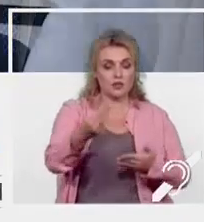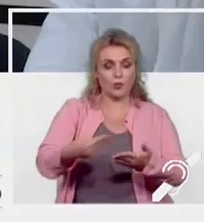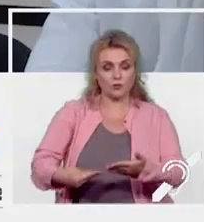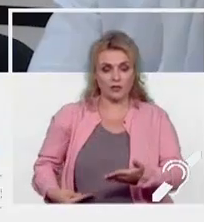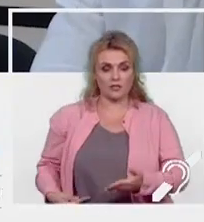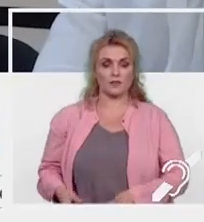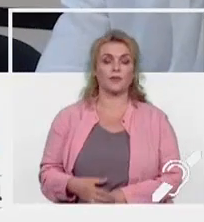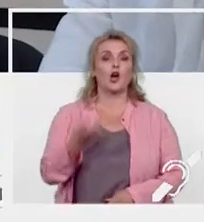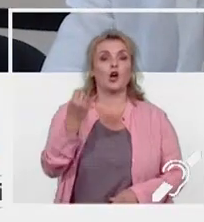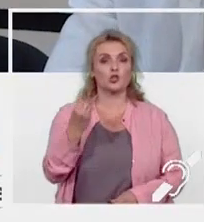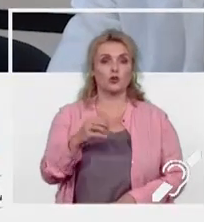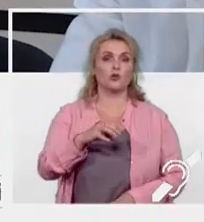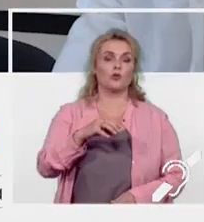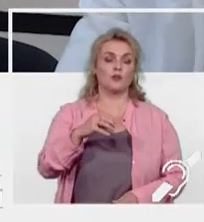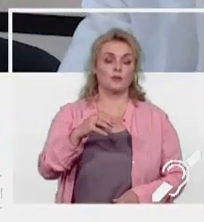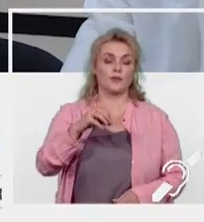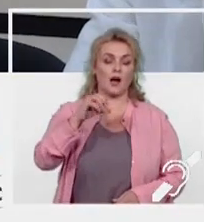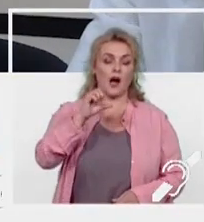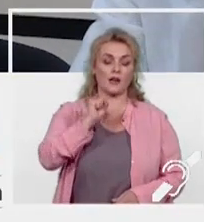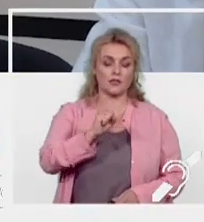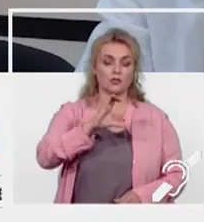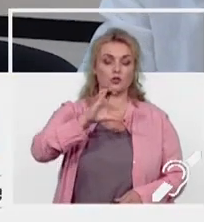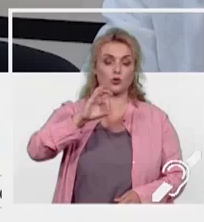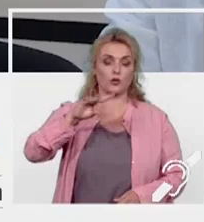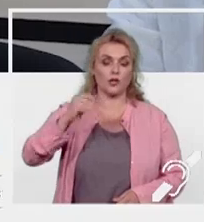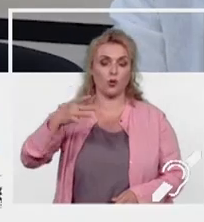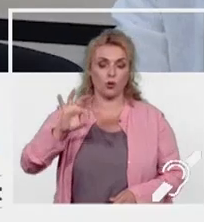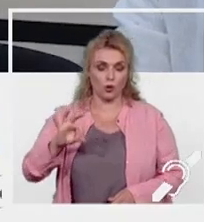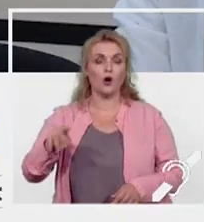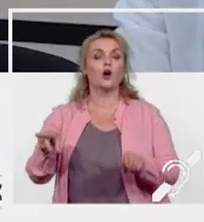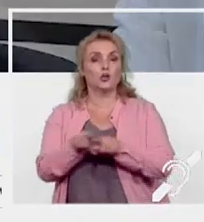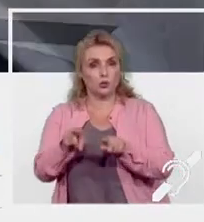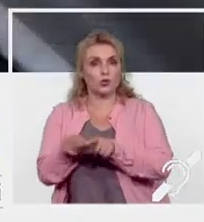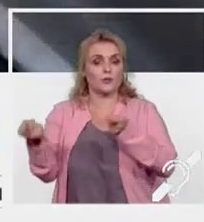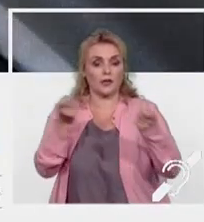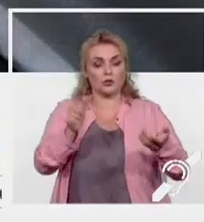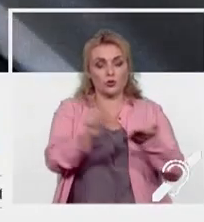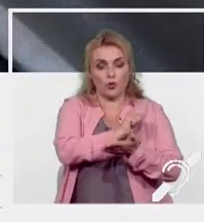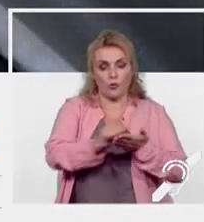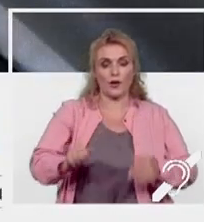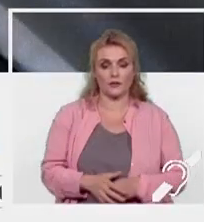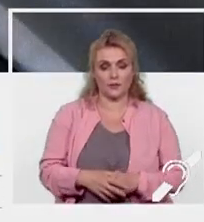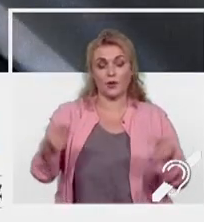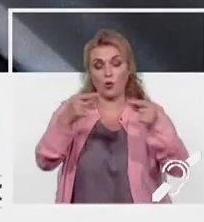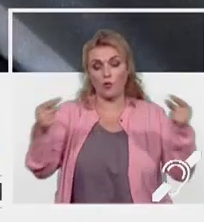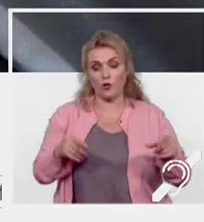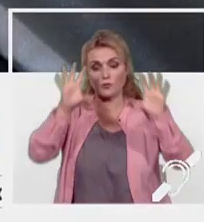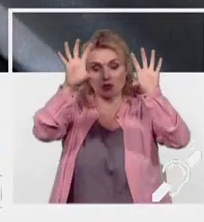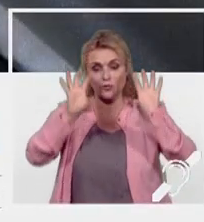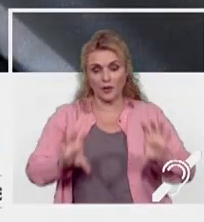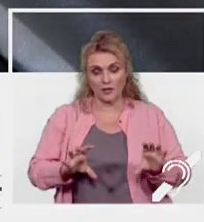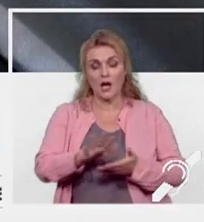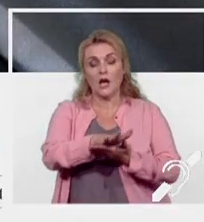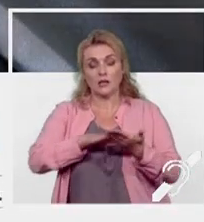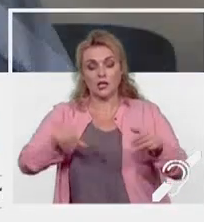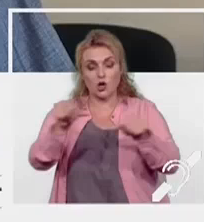funcția de președinte. El a fost desemnat de către Partidul Socialiștilor din Republica Moldova. Conform legii, CEC urmează să verifice